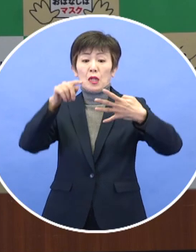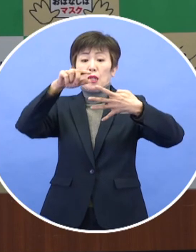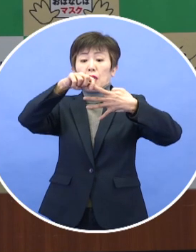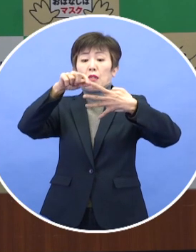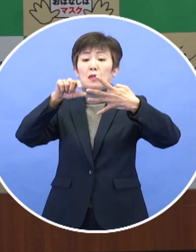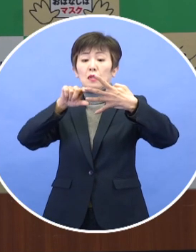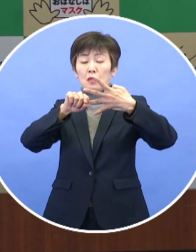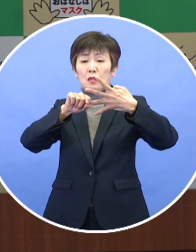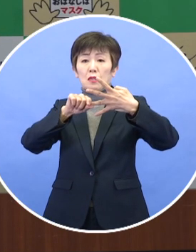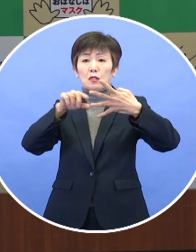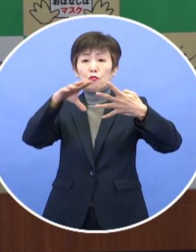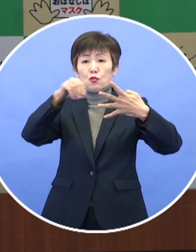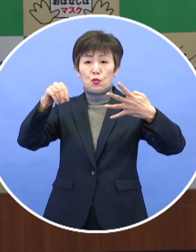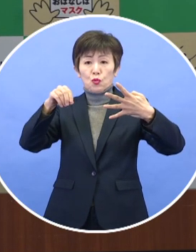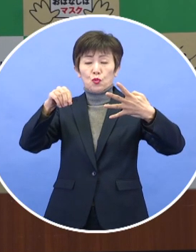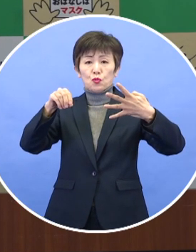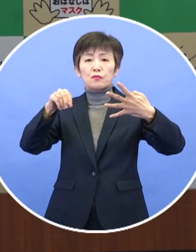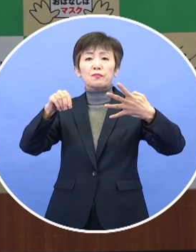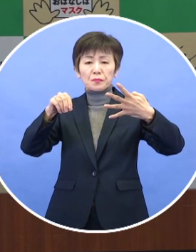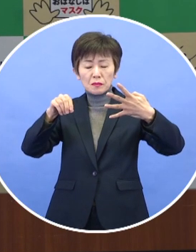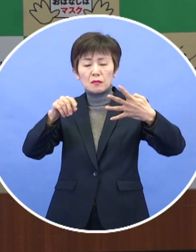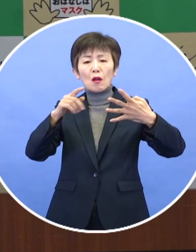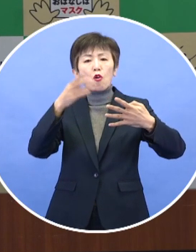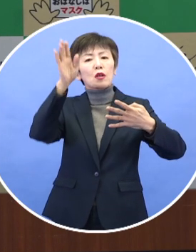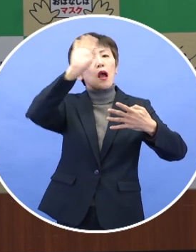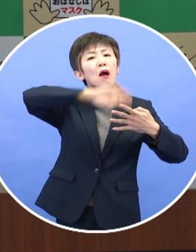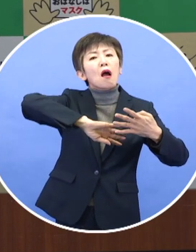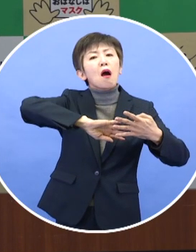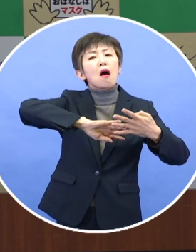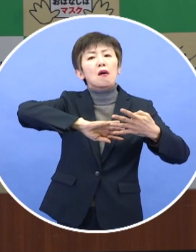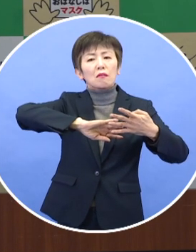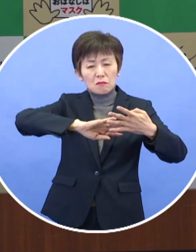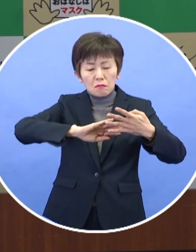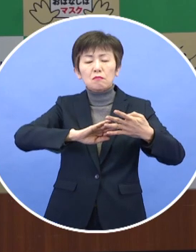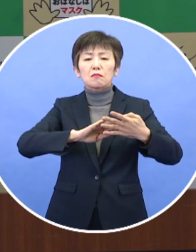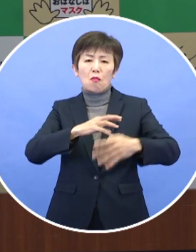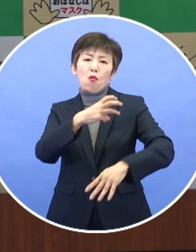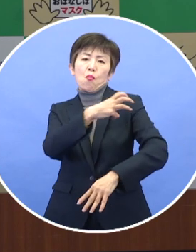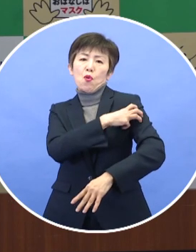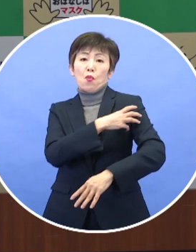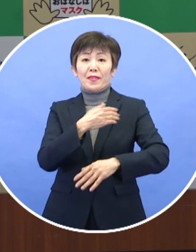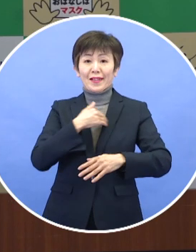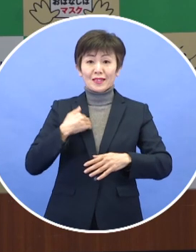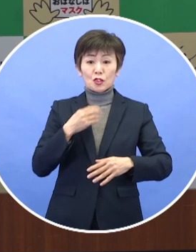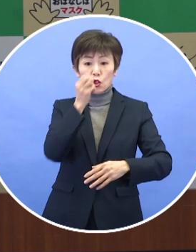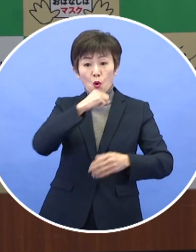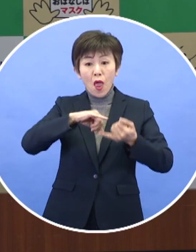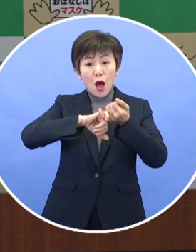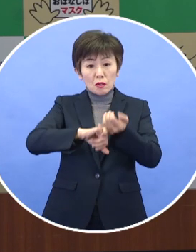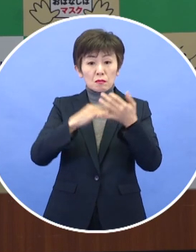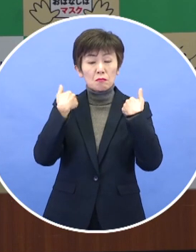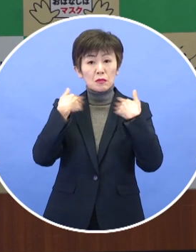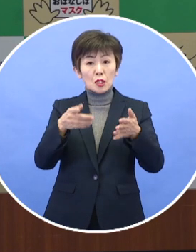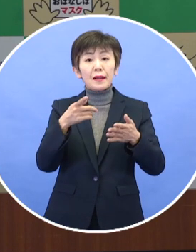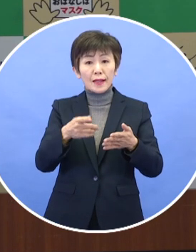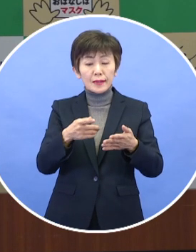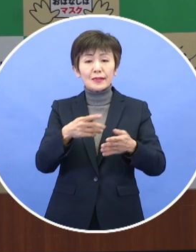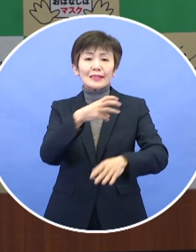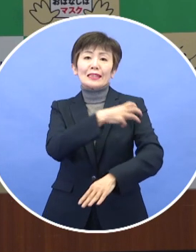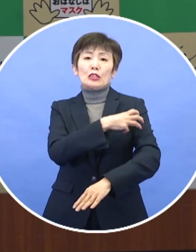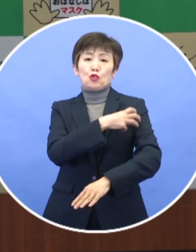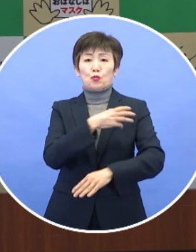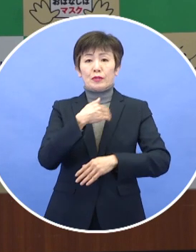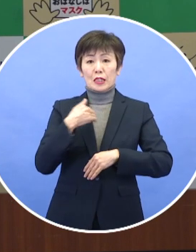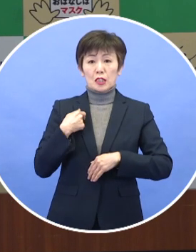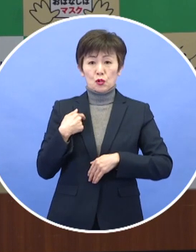日の18時から19時30分まで、夜間接種をさせていただきます。また予約なし接種、まあ、これも非常に好評でございま